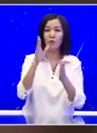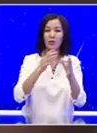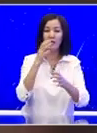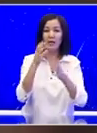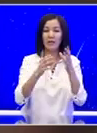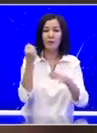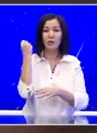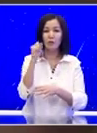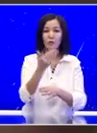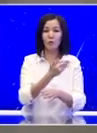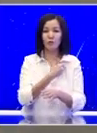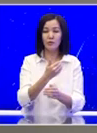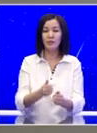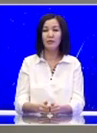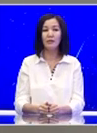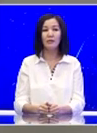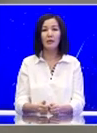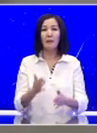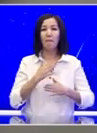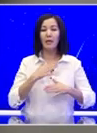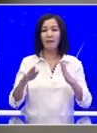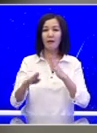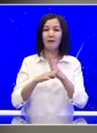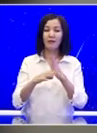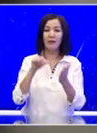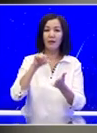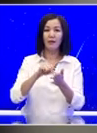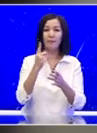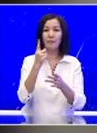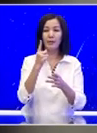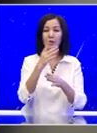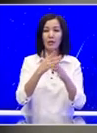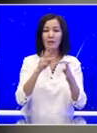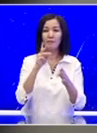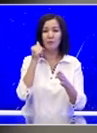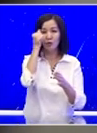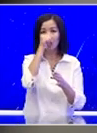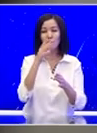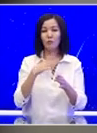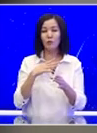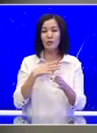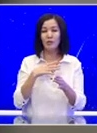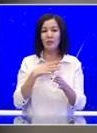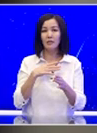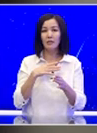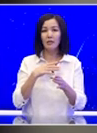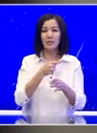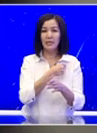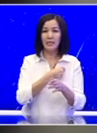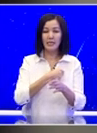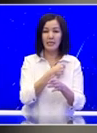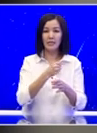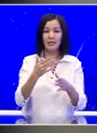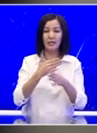чемпионы болуды мақсат еткен. Менің каратэге қатысқаныма бір жарым жыл болды. Сансейімнің арқасында